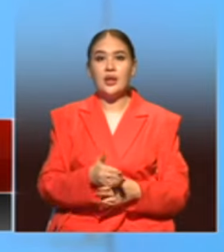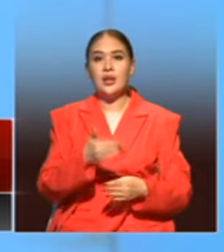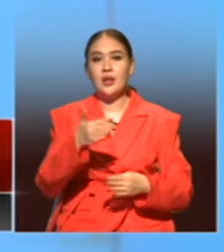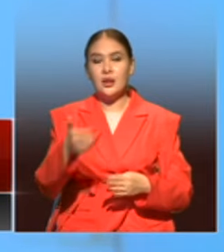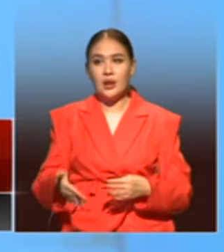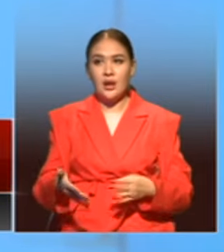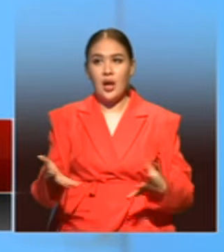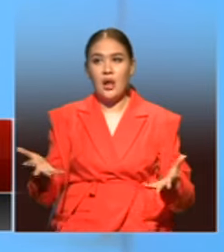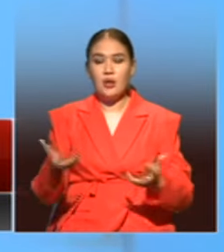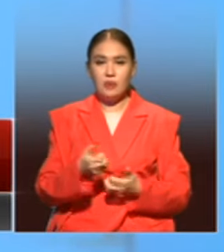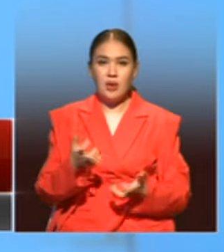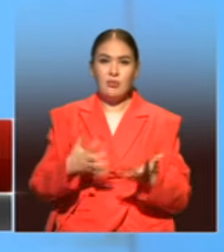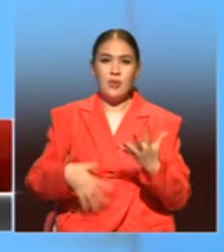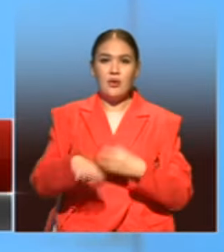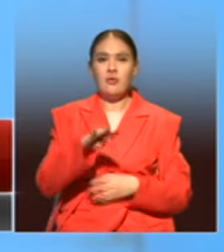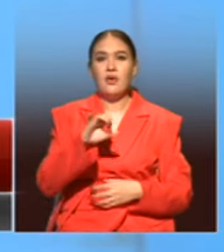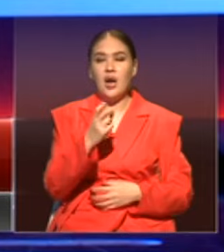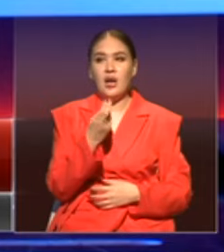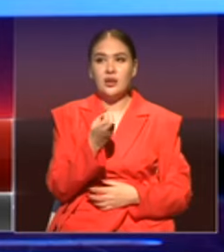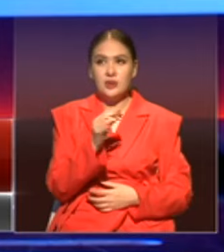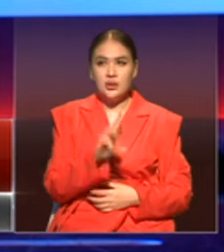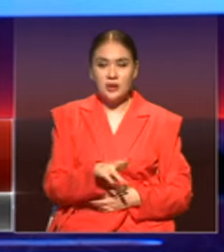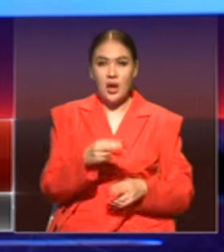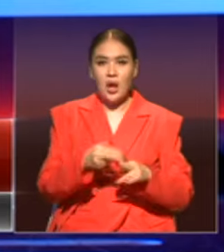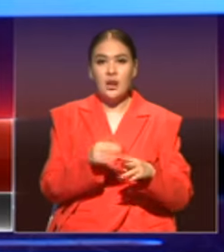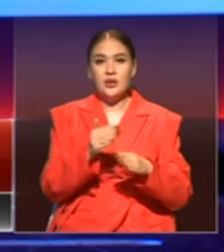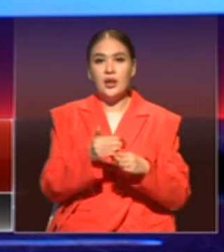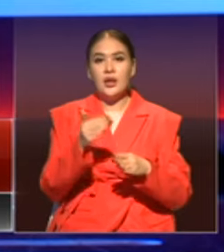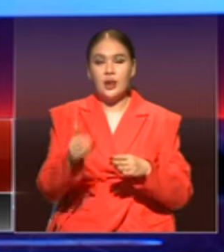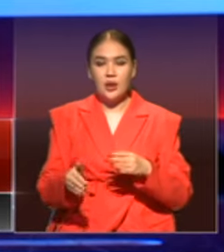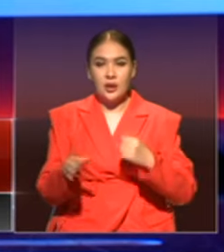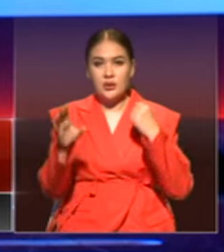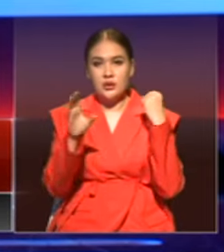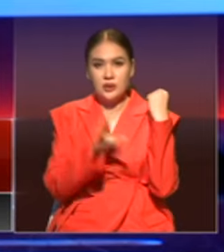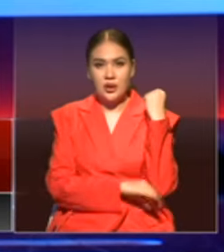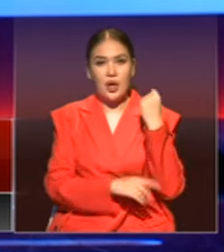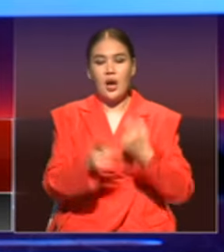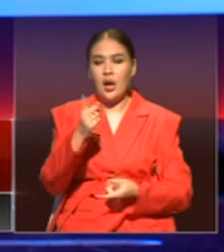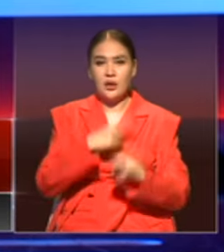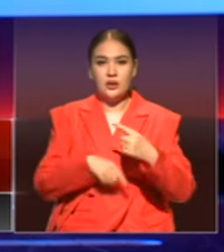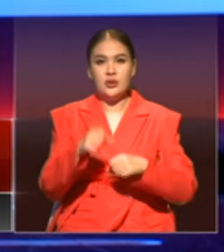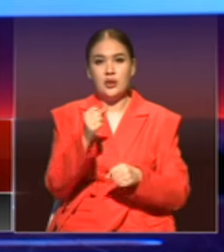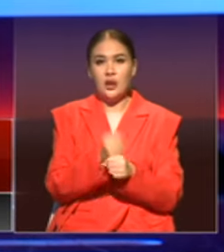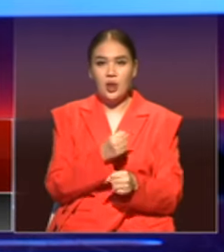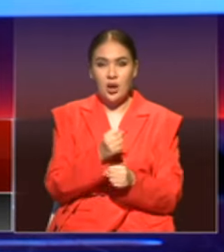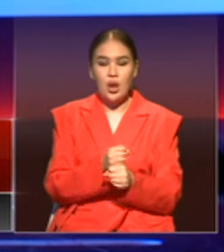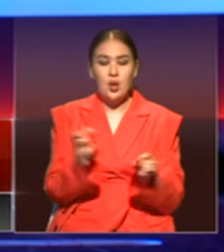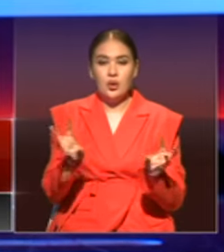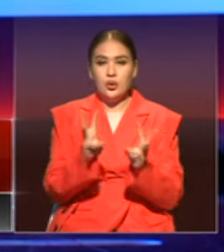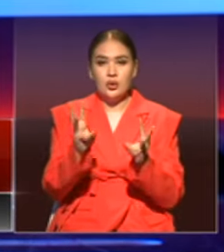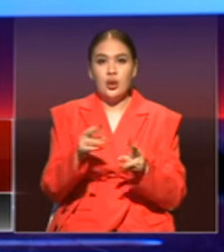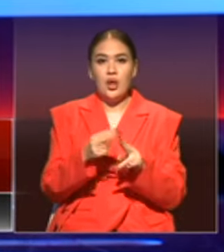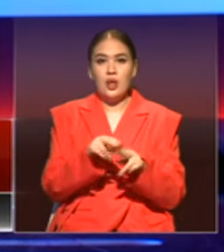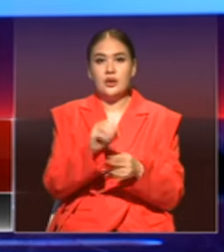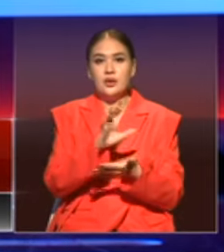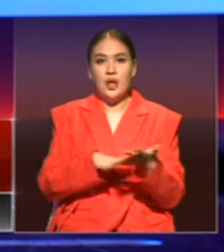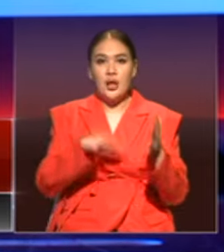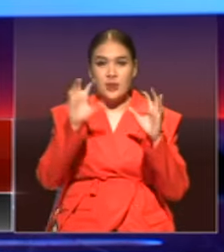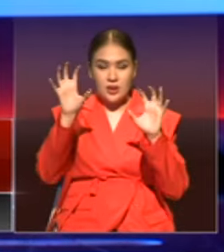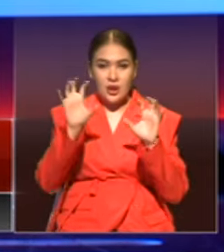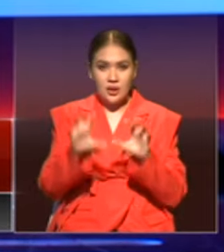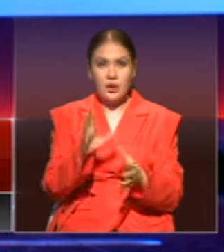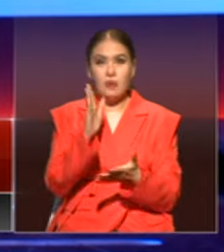жаңағы анық болған барлығынша фракцияларды алып алу арқылы одан кейін түбі жаңағыдай қайта өңделмейтін фракцияны өртеу. Осы механизм жалпы заңнамалық тұрғыда